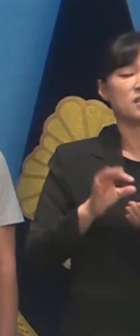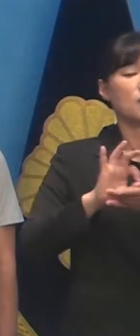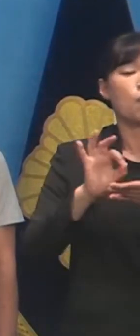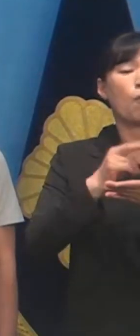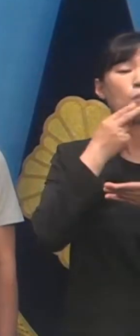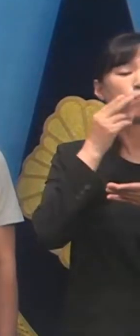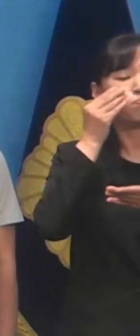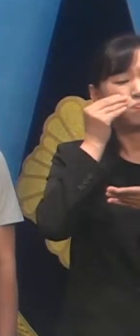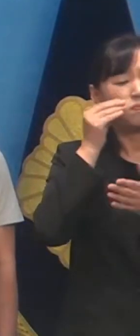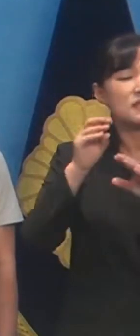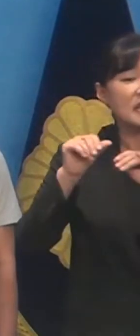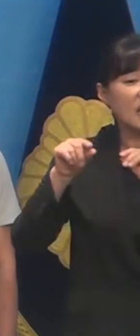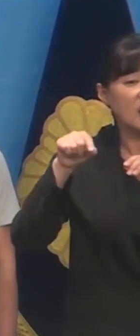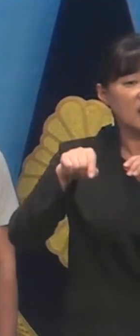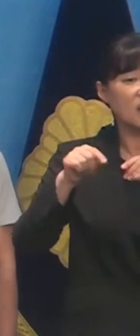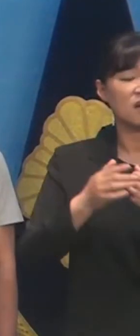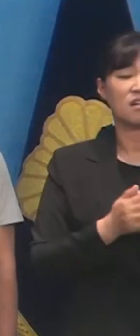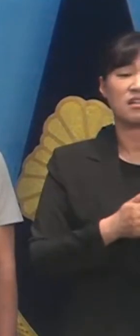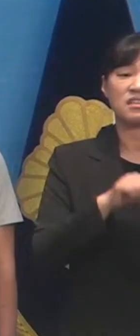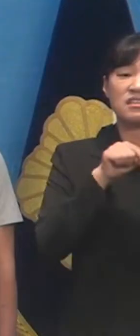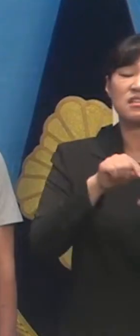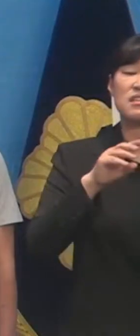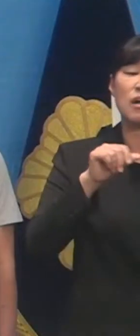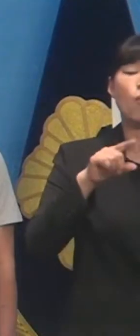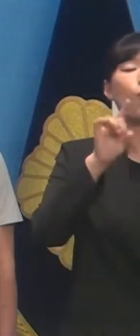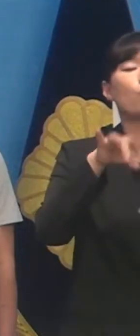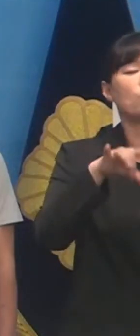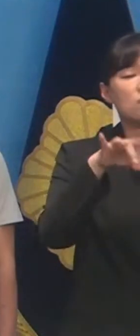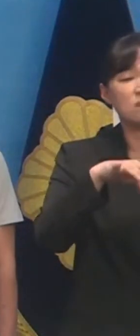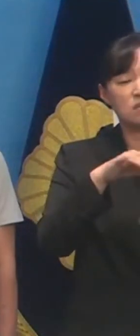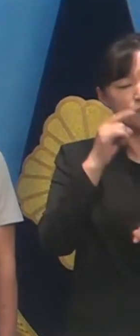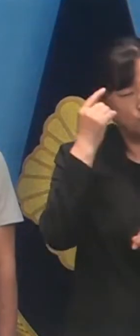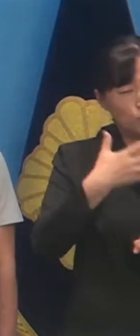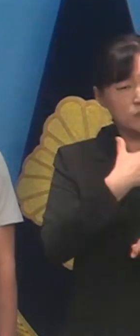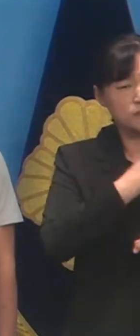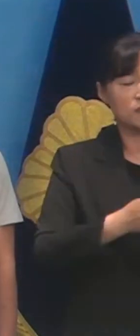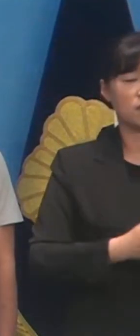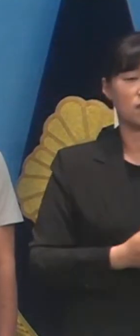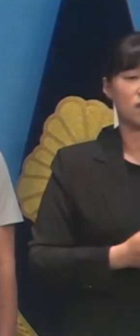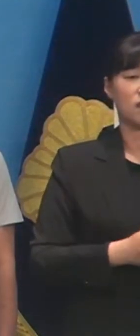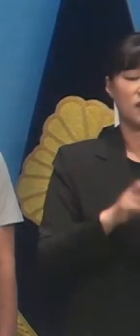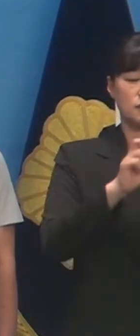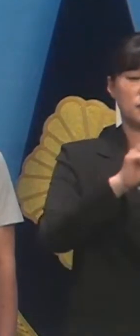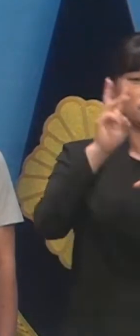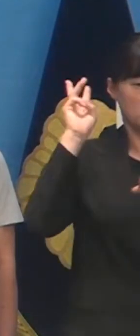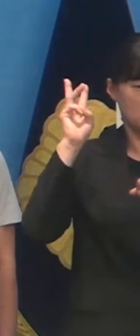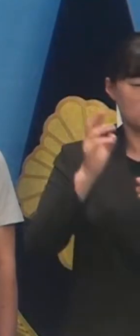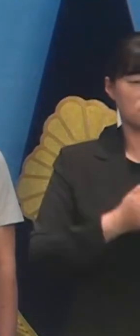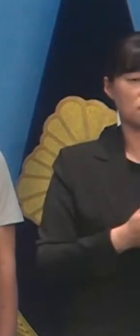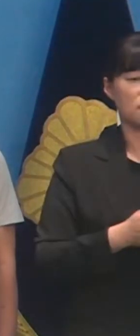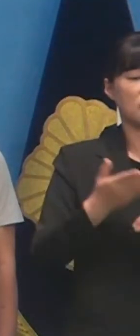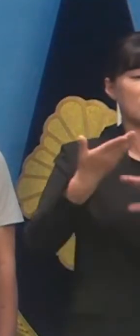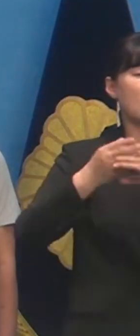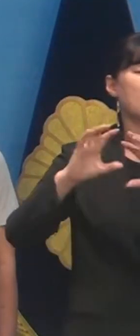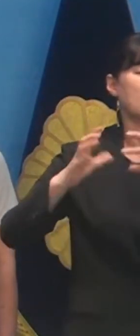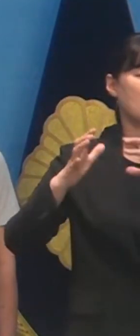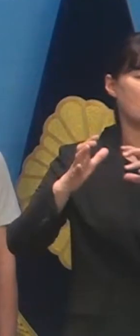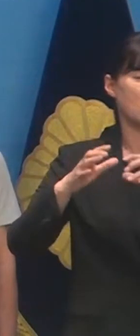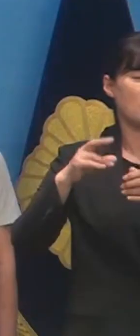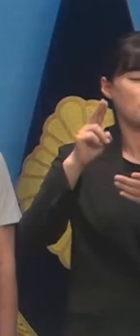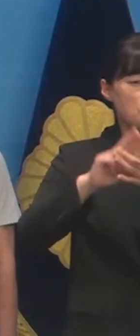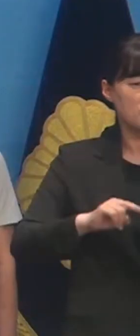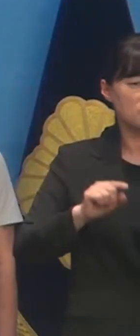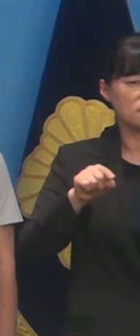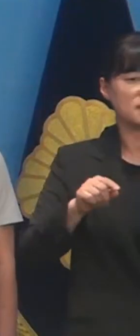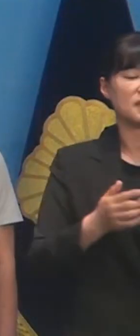합니다. 과연 유유부지가 어디 있는지 되묻고 싶습니다. 그리고 23년 전 해외